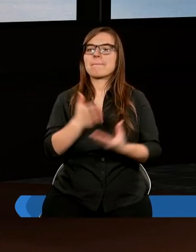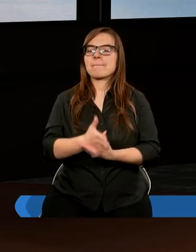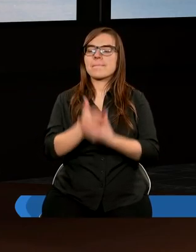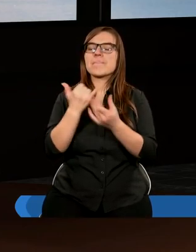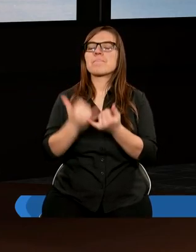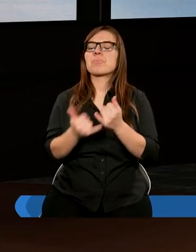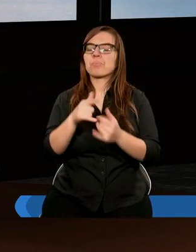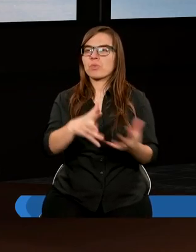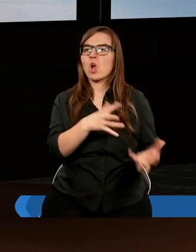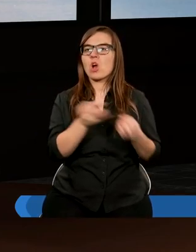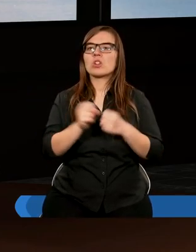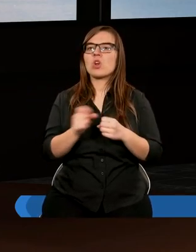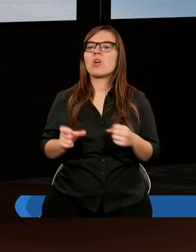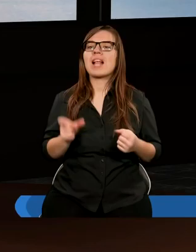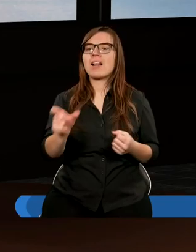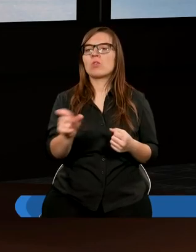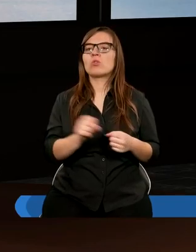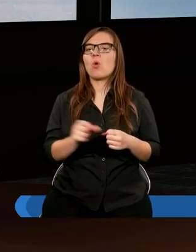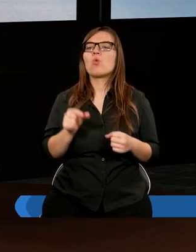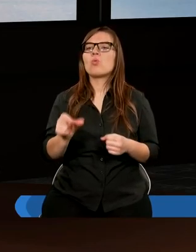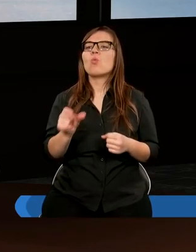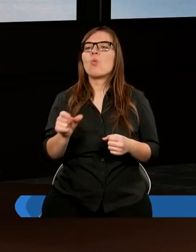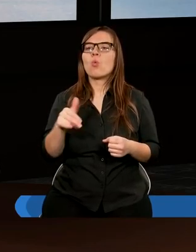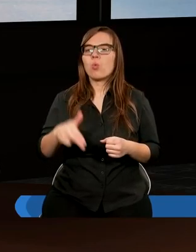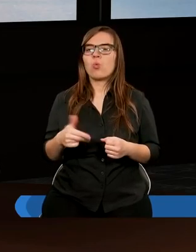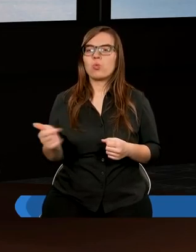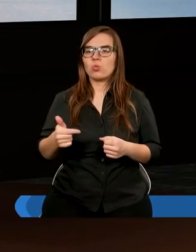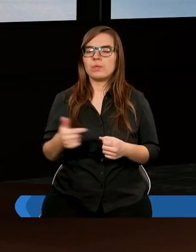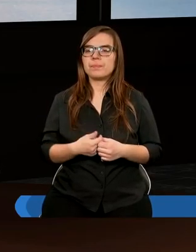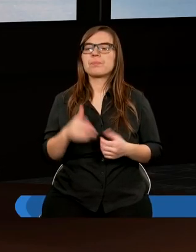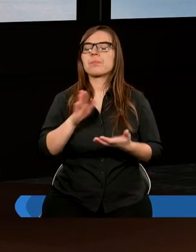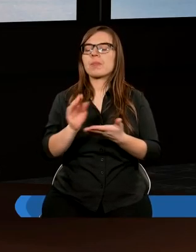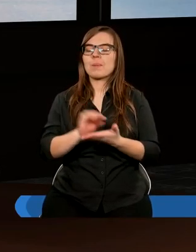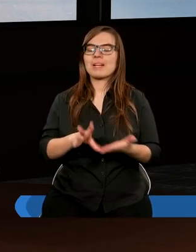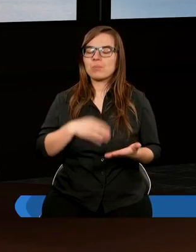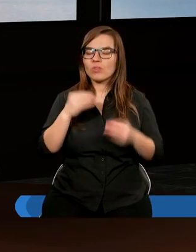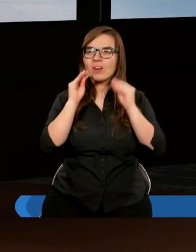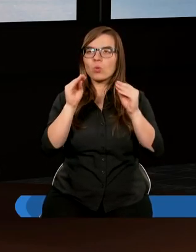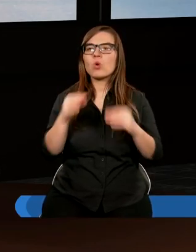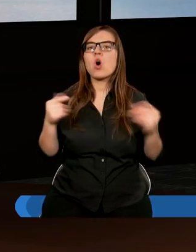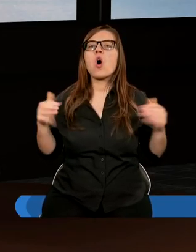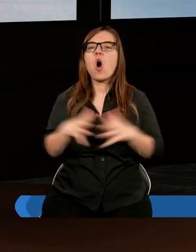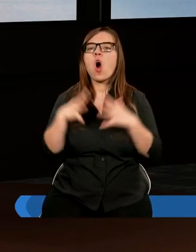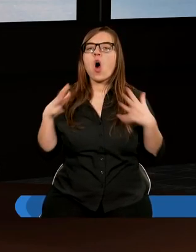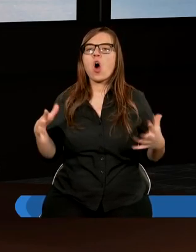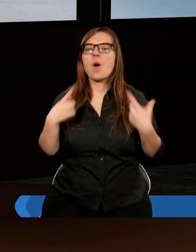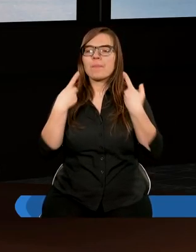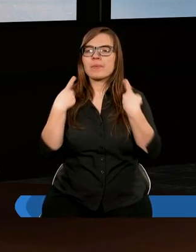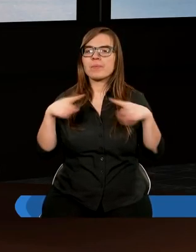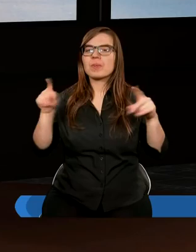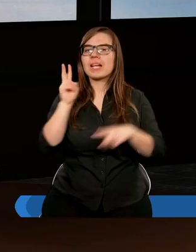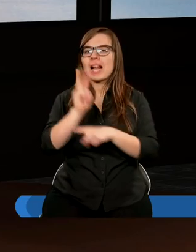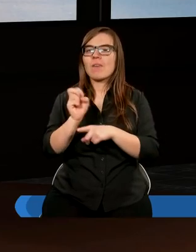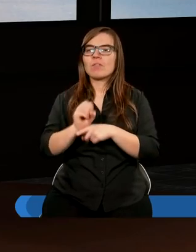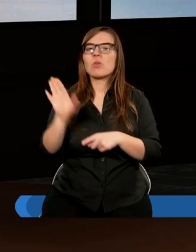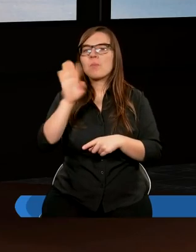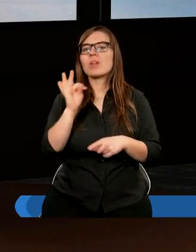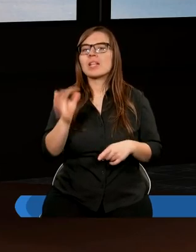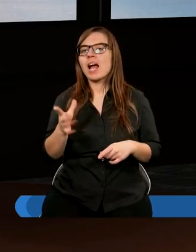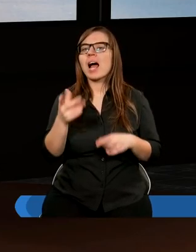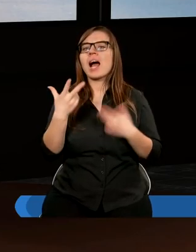odniesiemy to do zadłużenia, do długów. Biblia uczy ogromnej odpowiedzialności, zaufania do Boga